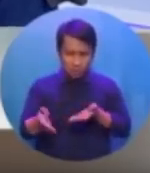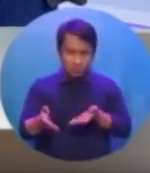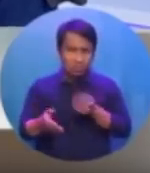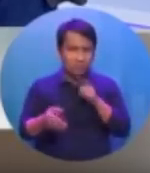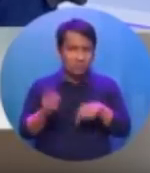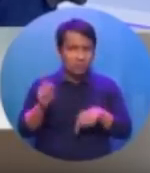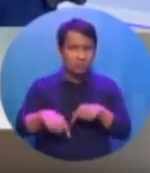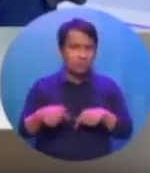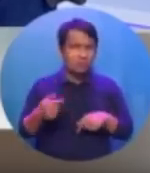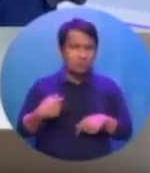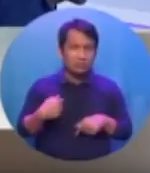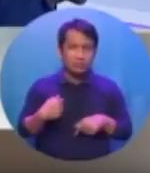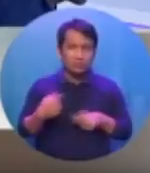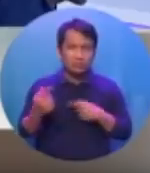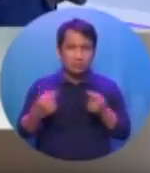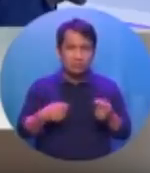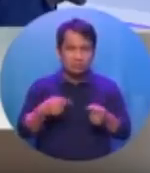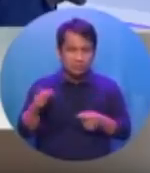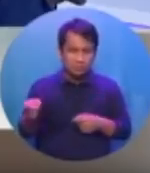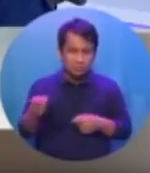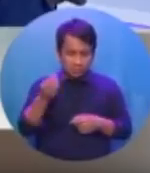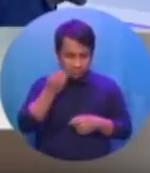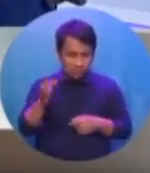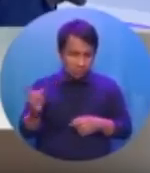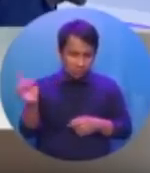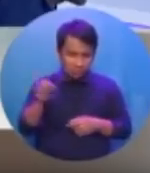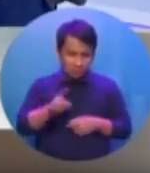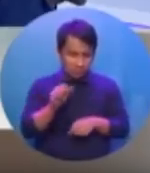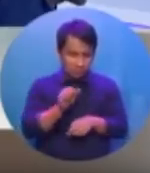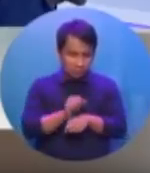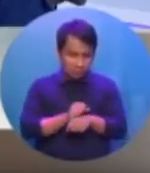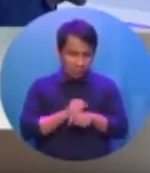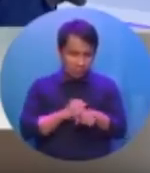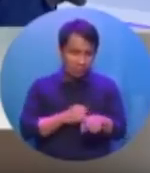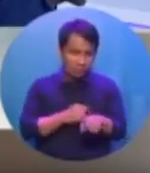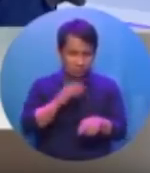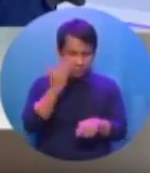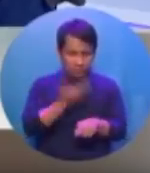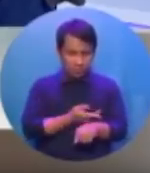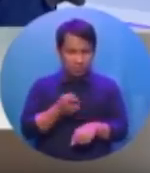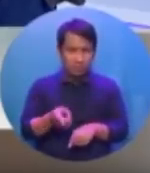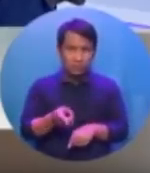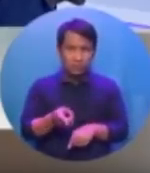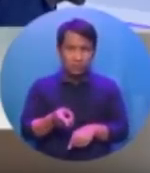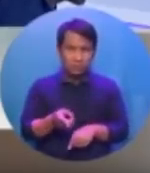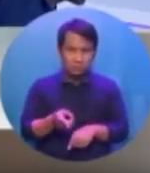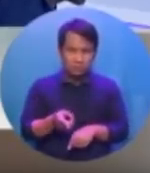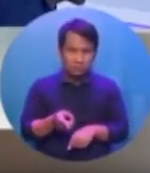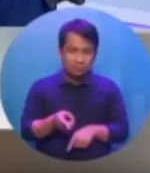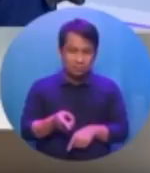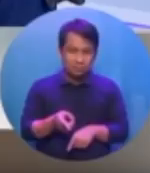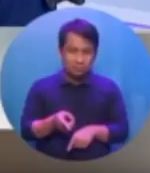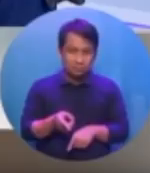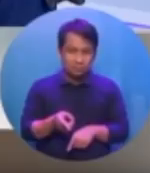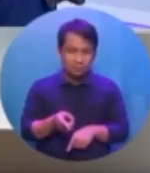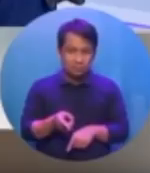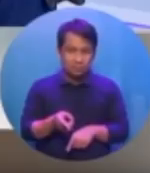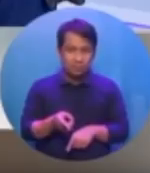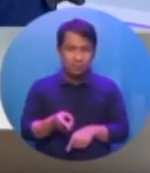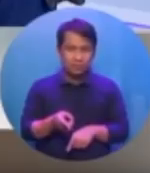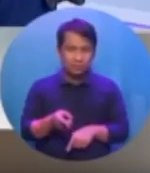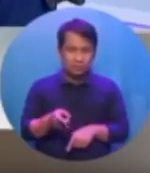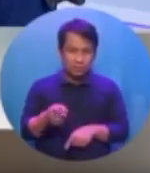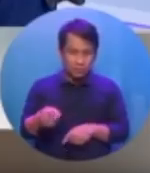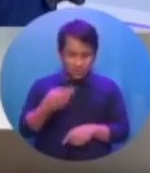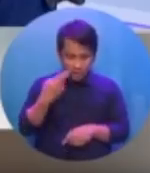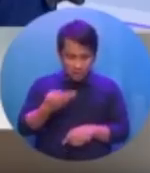basta hindi daw yung anak ko. Ang ginawa daw ng papa ko pag uwi galing sa trabaho, yung anak ko daw ang pinaanuhan niya, pinakain yung